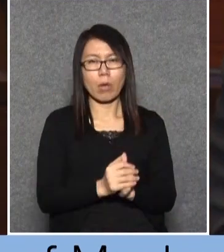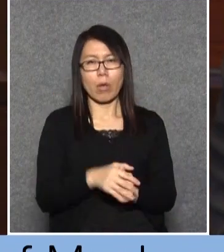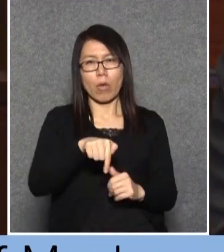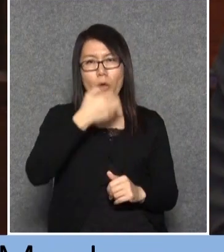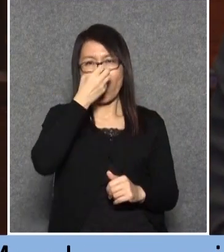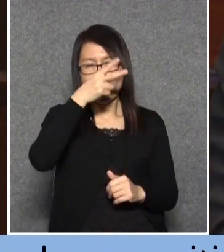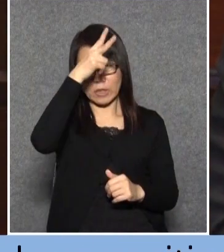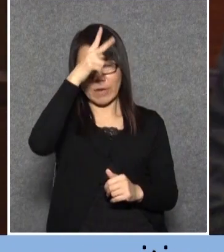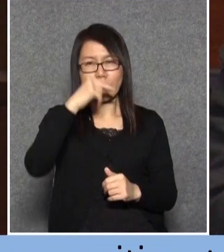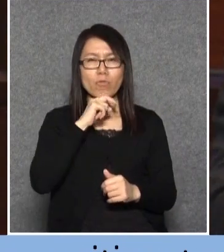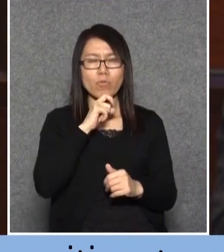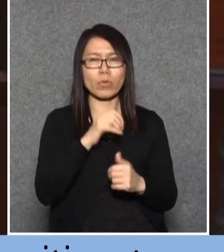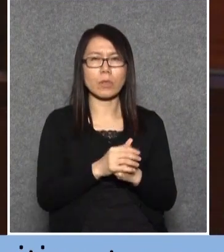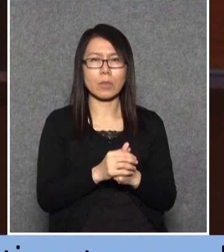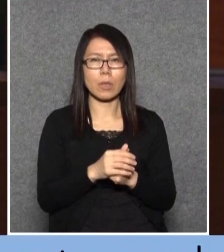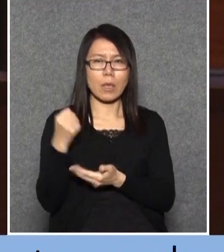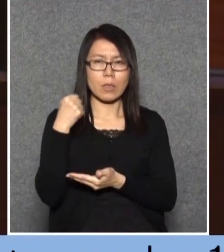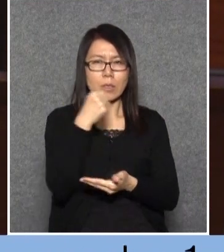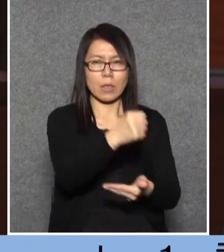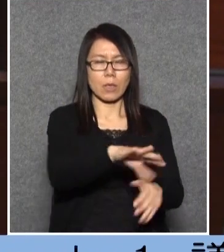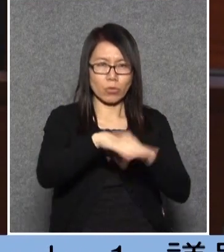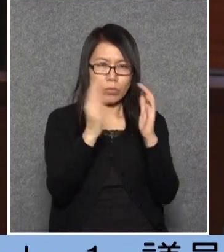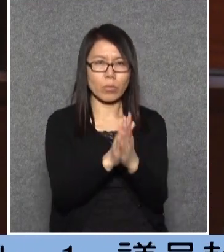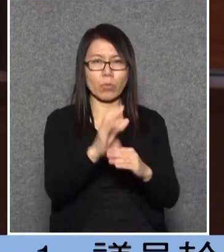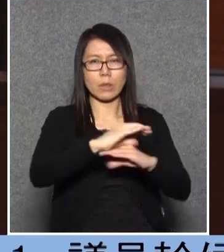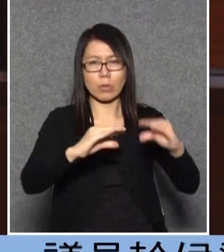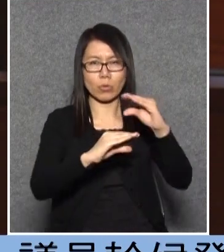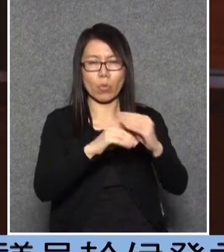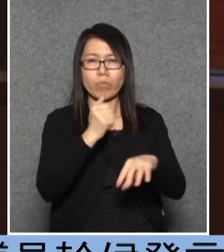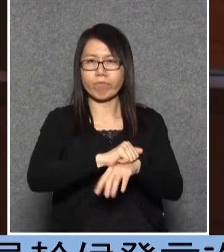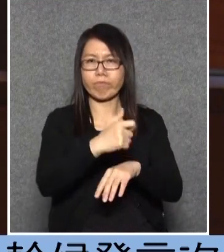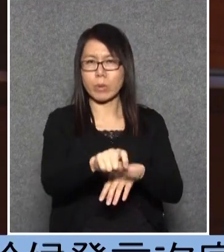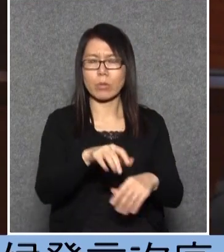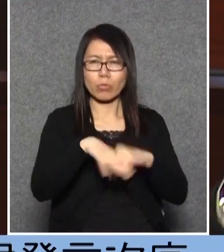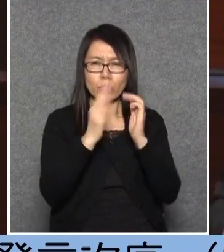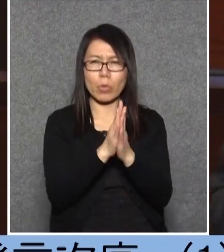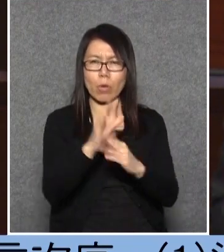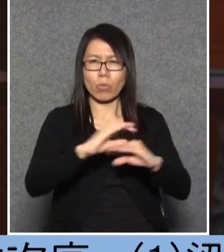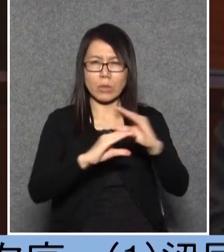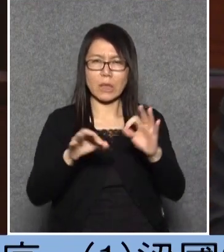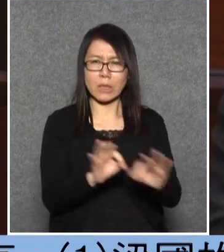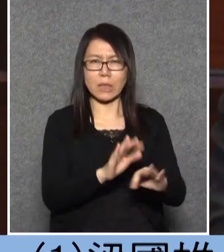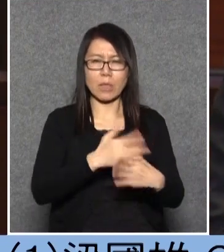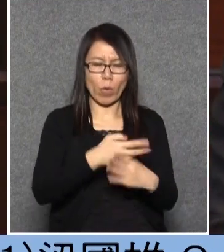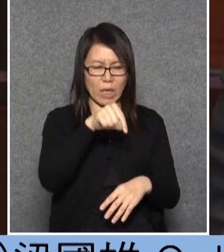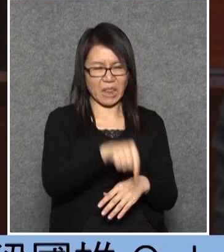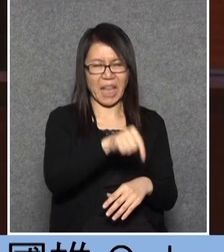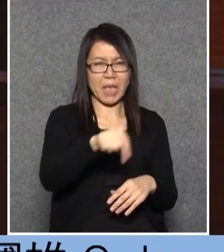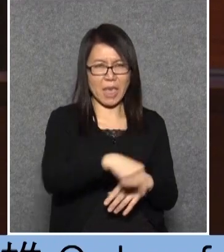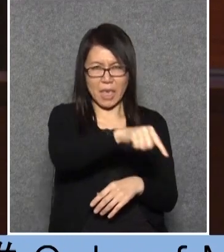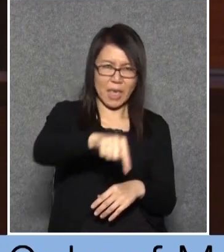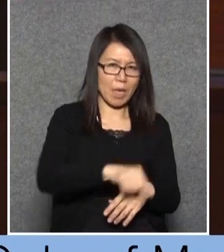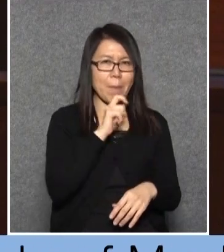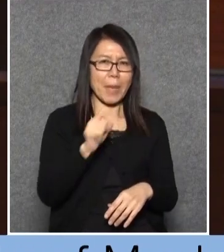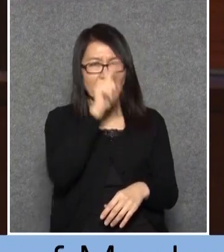政府会支付所有嘅建造费用，加上工程延误主要系地质因素造成，就暗示佢咧